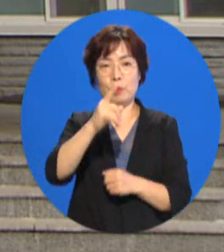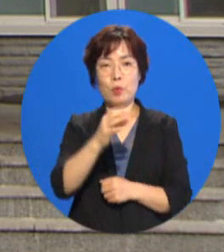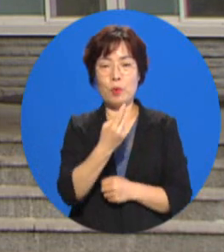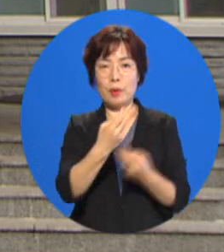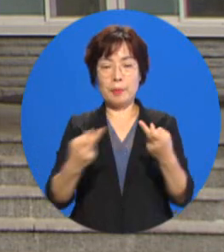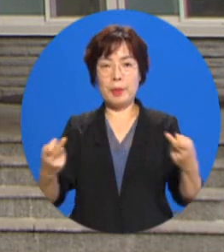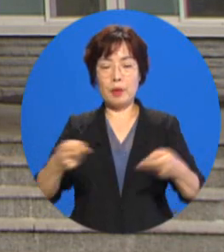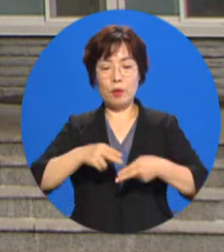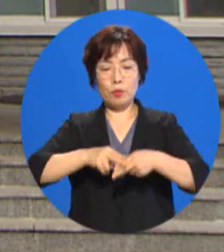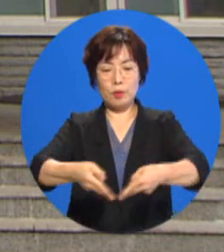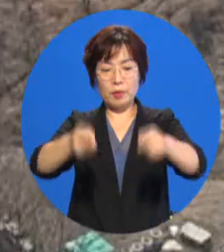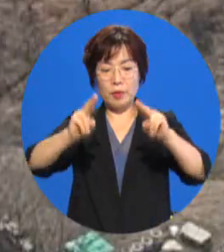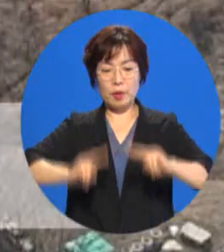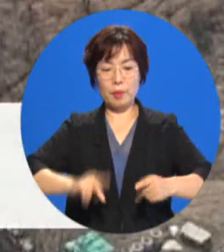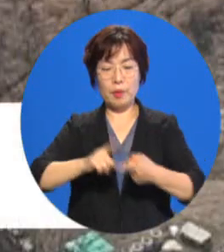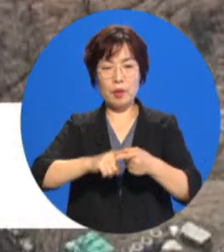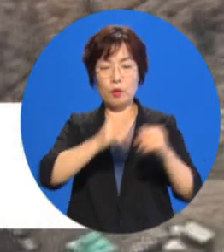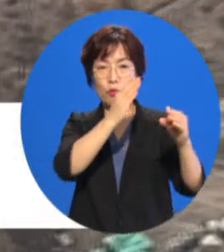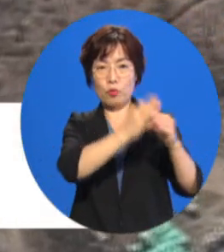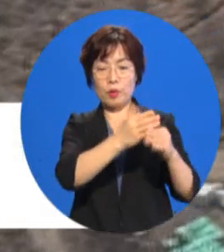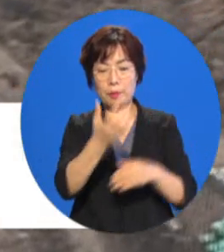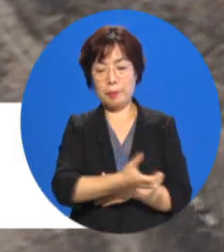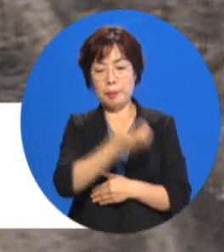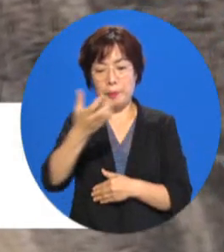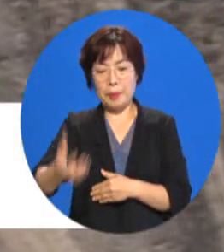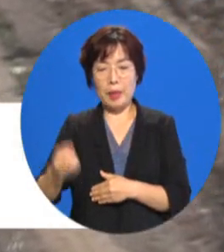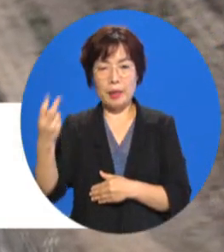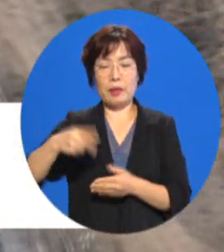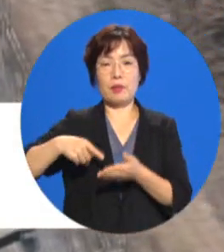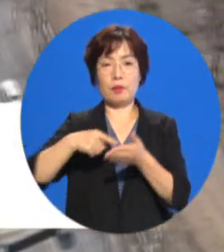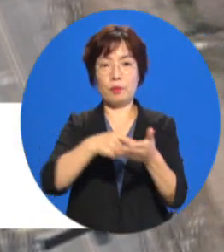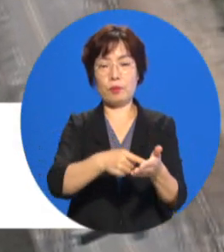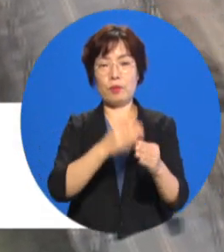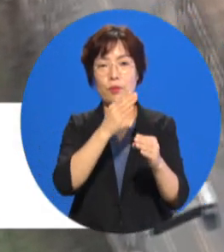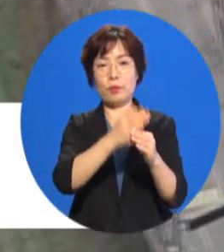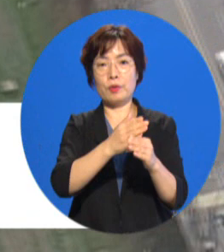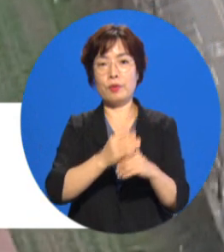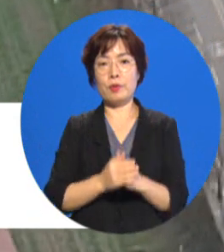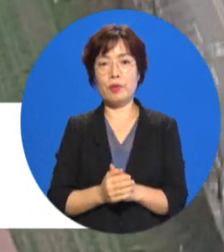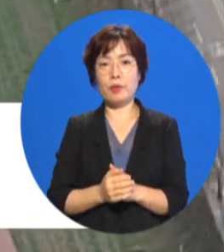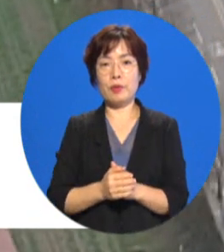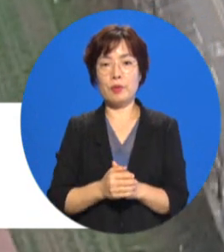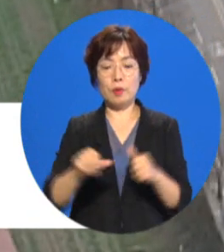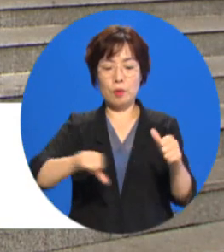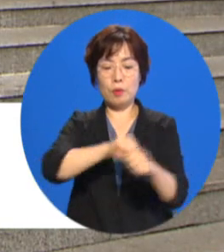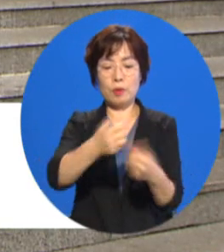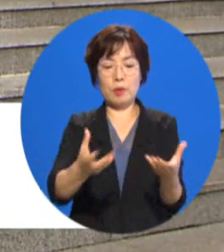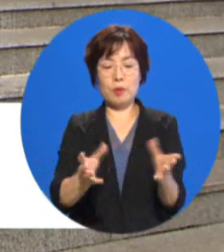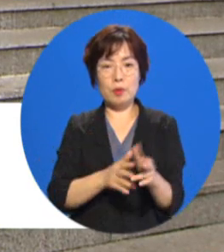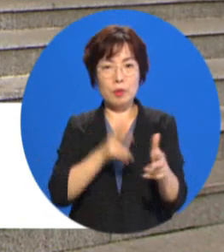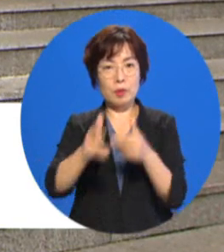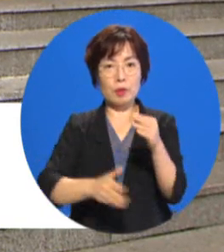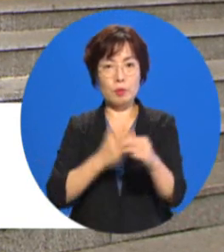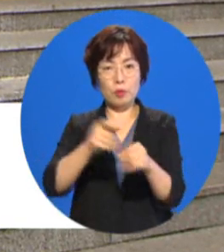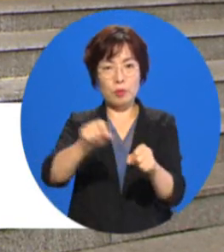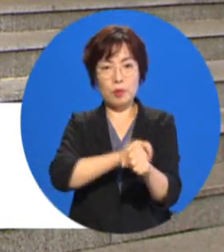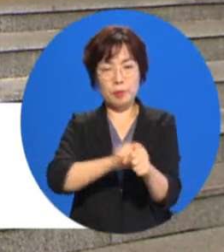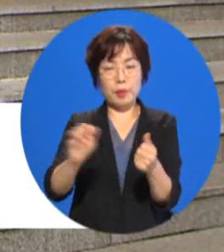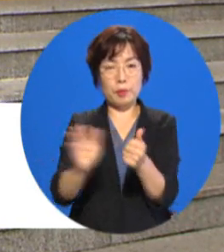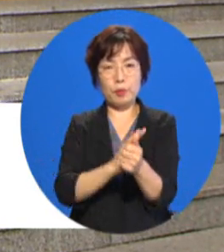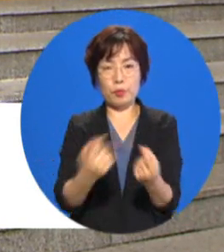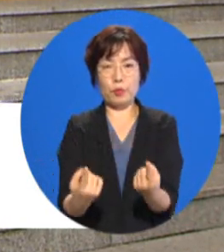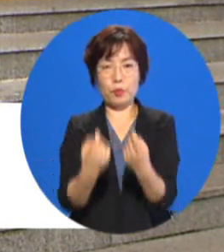출렁다리 사업을 순천시가 동천으로 옮겨 재추진하고 있기 때문입니다. 환경단체는 사업 과정에 특혜 의혹이